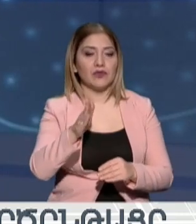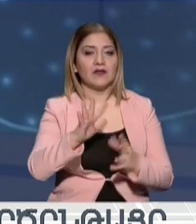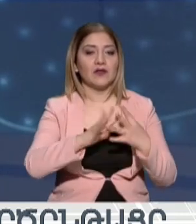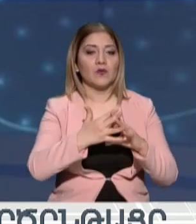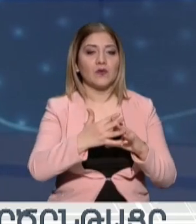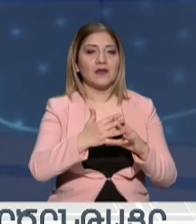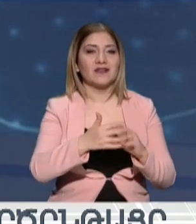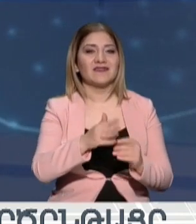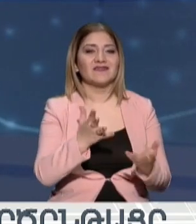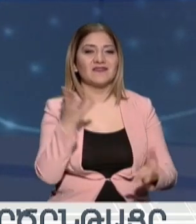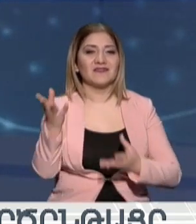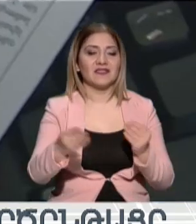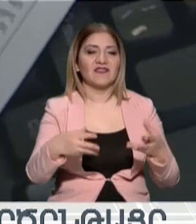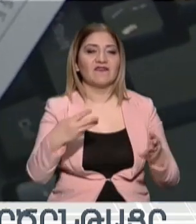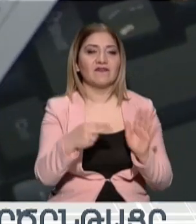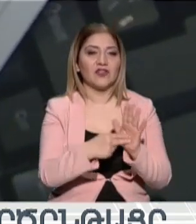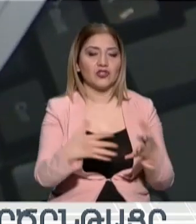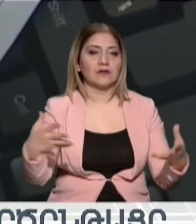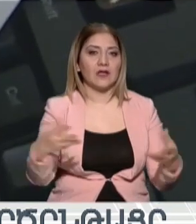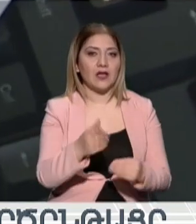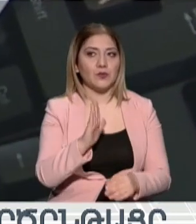ֆերմերների ապահովագրավճարները։